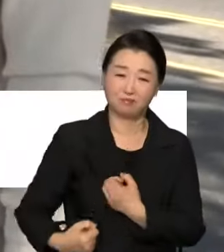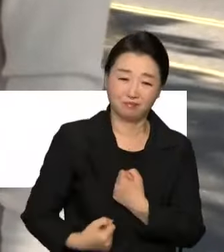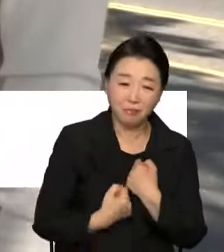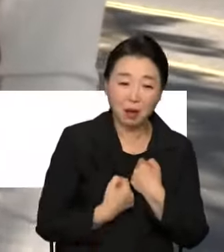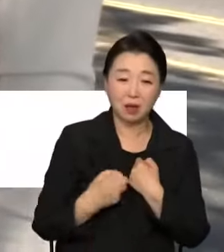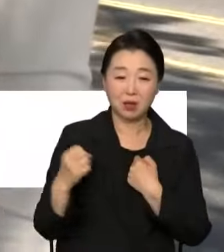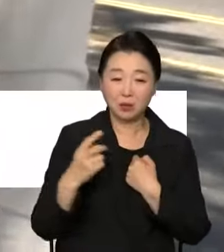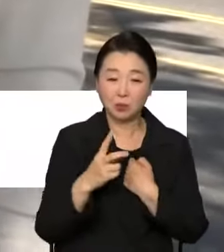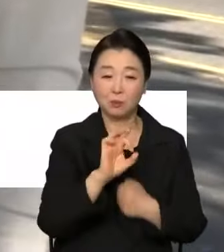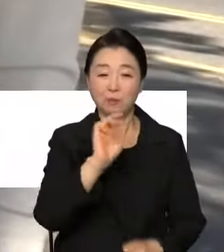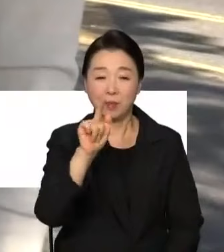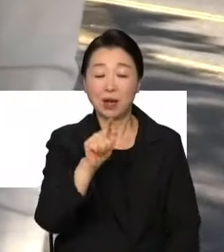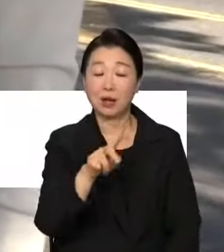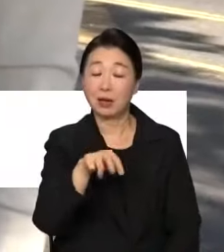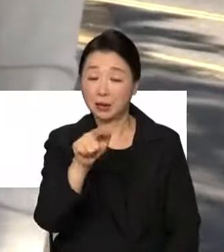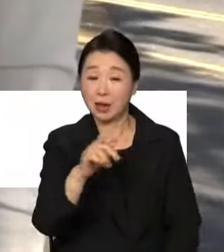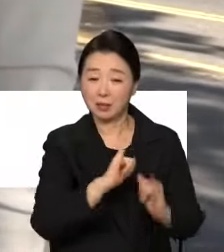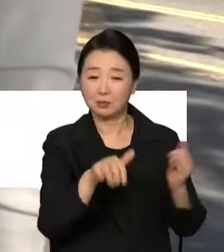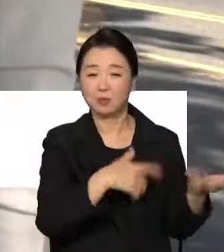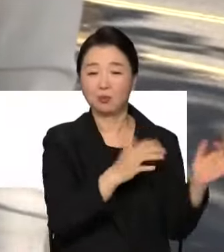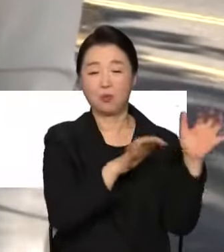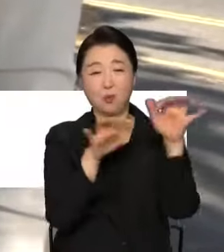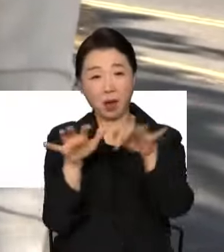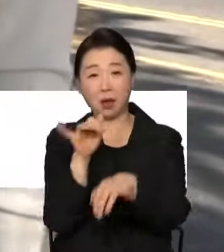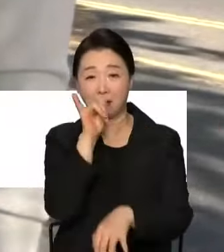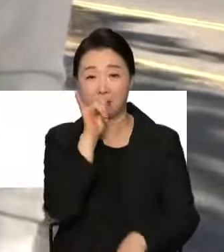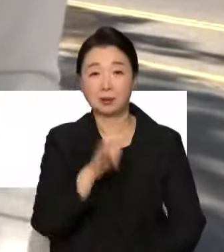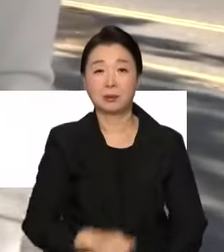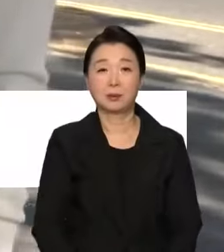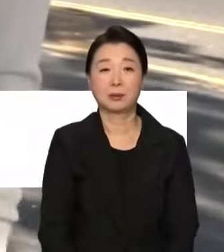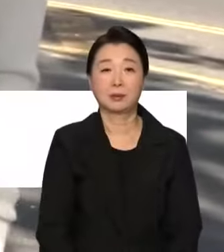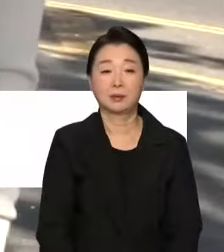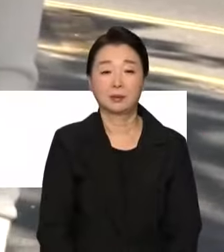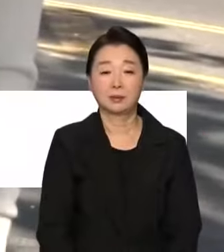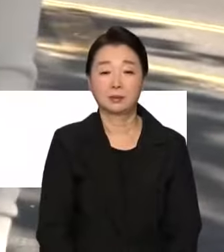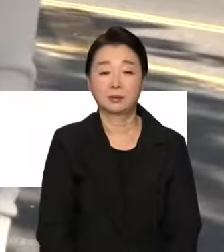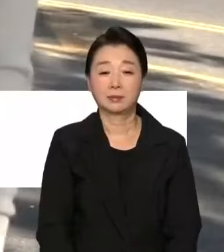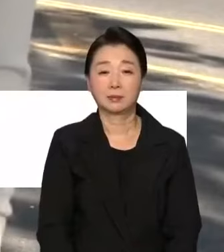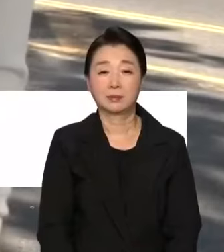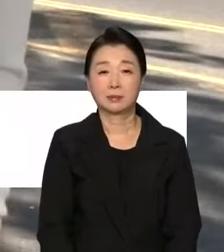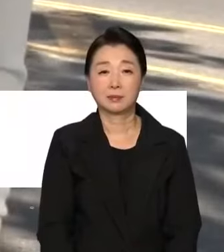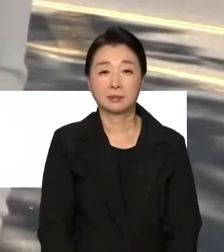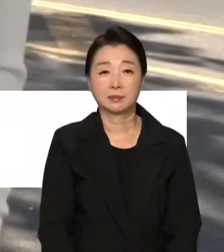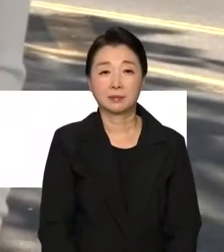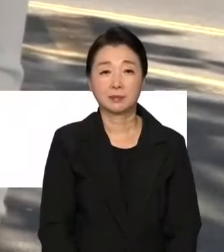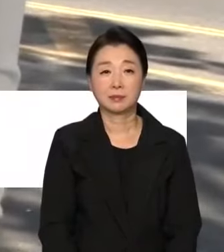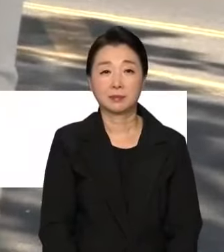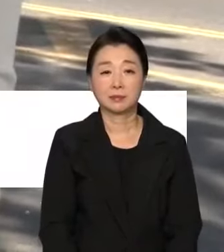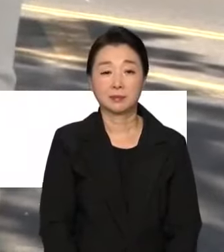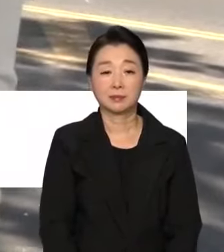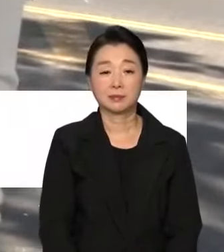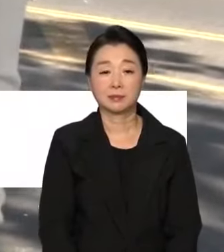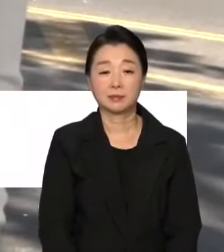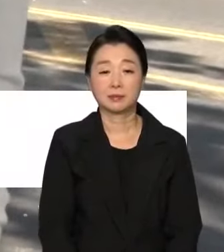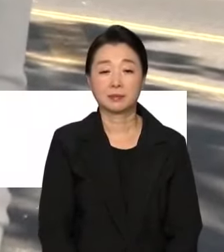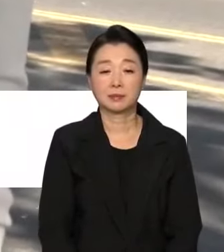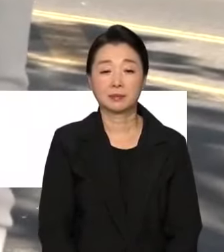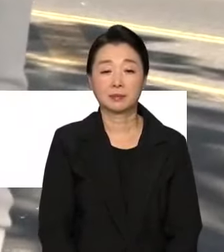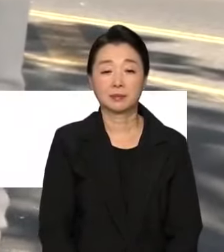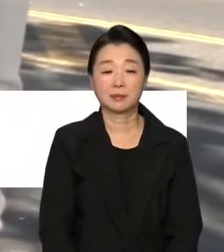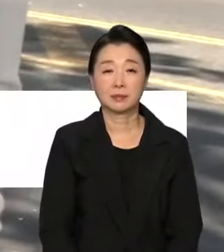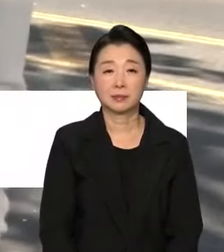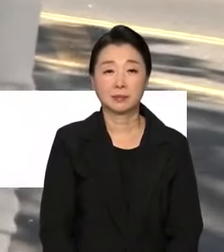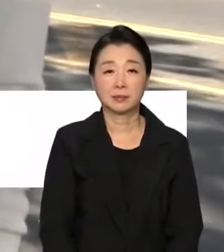like because the security obviously is not going to be as high demand, and about like potential MAGA